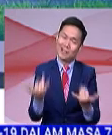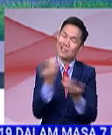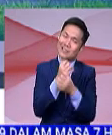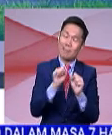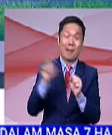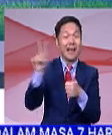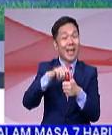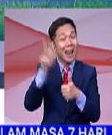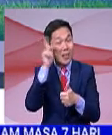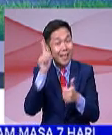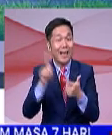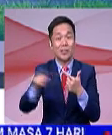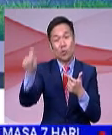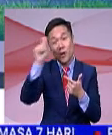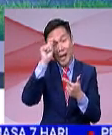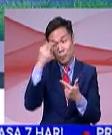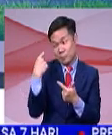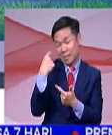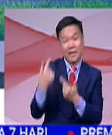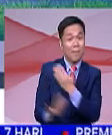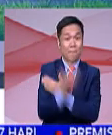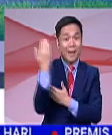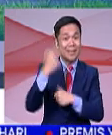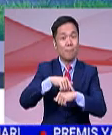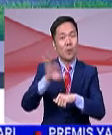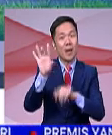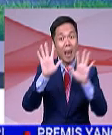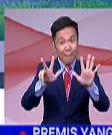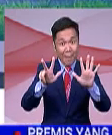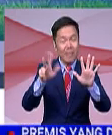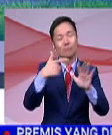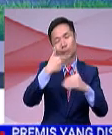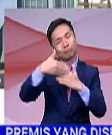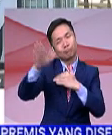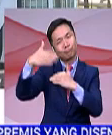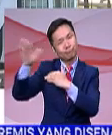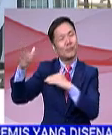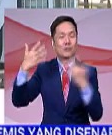ke Kelantan dan Terengganu pada pukul 8 pagi tadi.